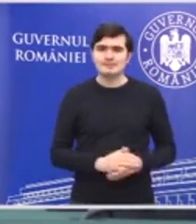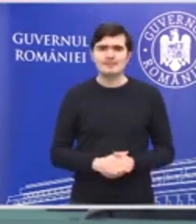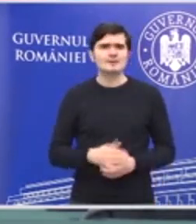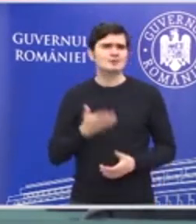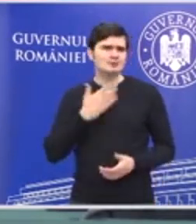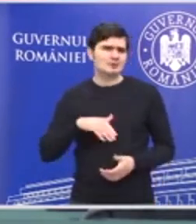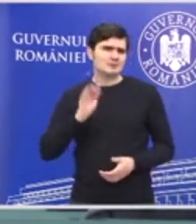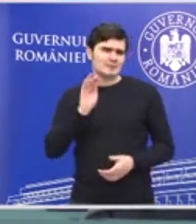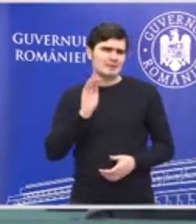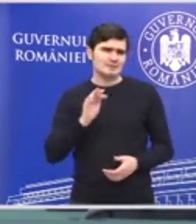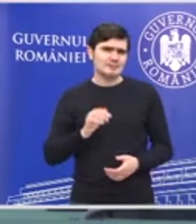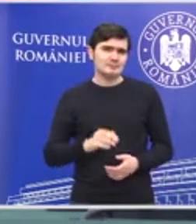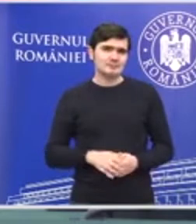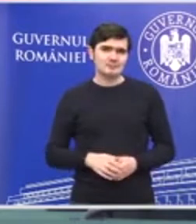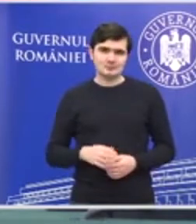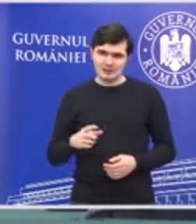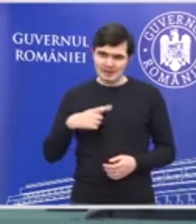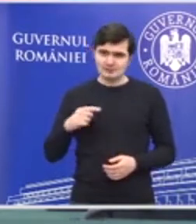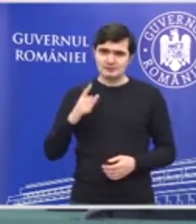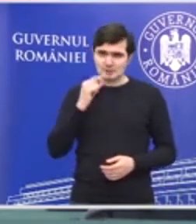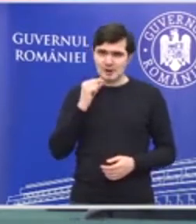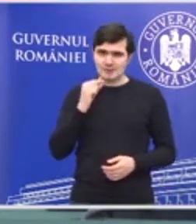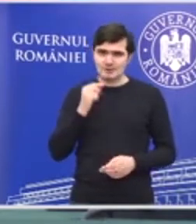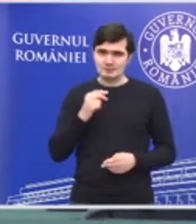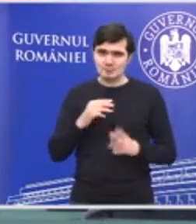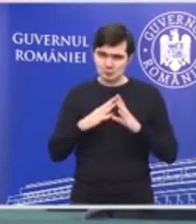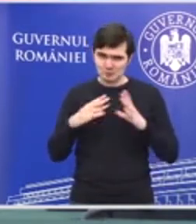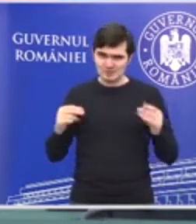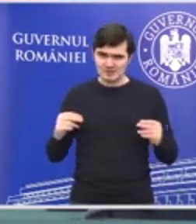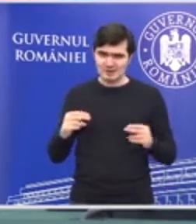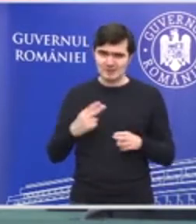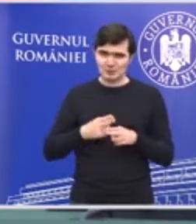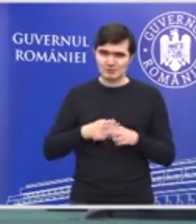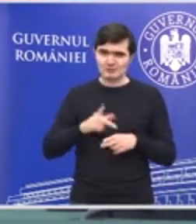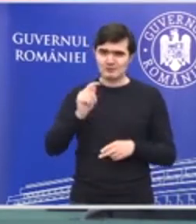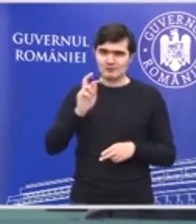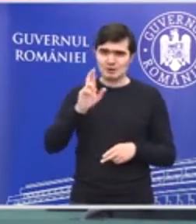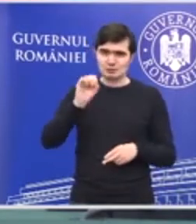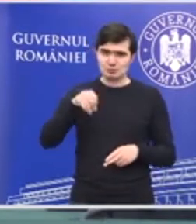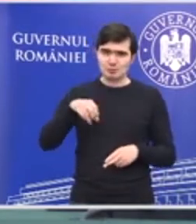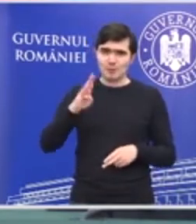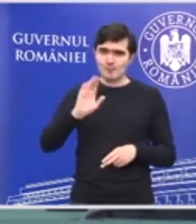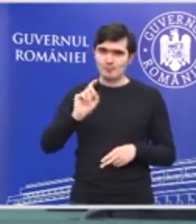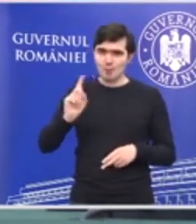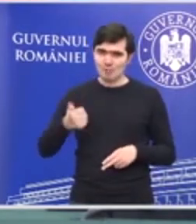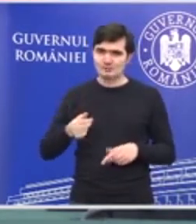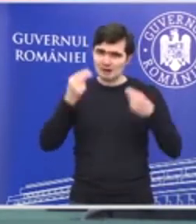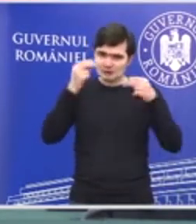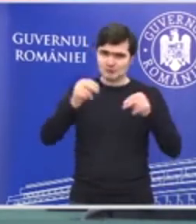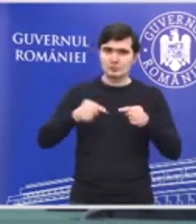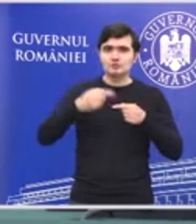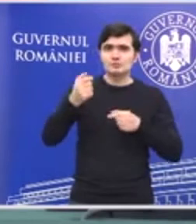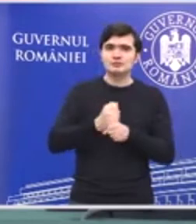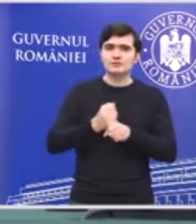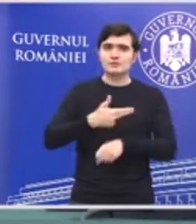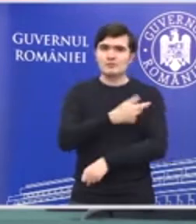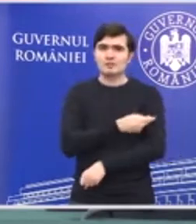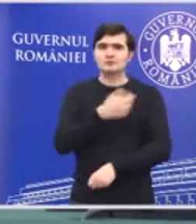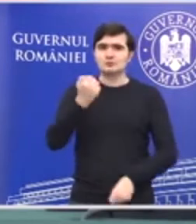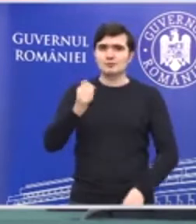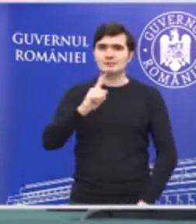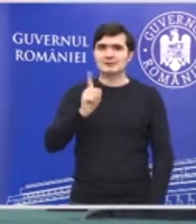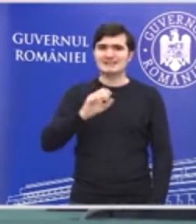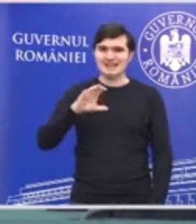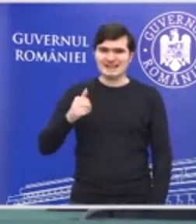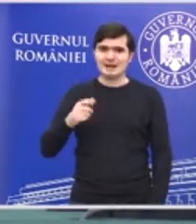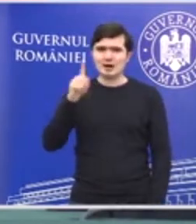să vă întreb dacă avem cazuri de tromboză raportate de către persoane care au fost vaccinate cu AstraZeneca. Și la un moment dat, cred că luna